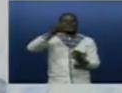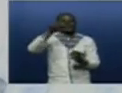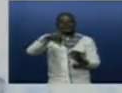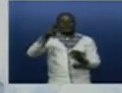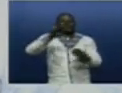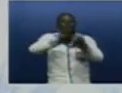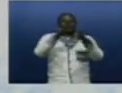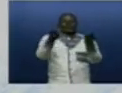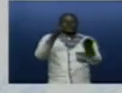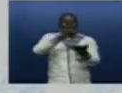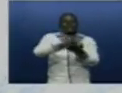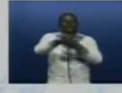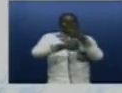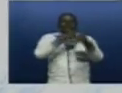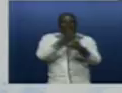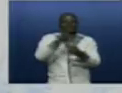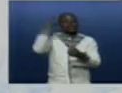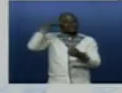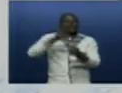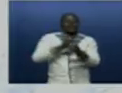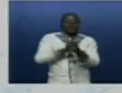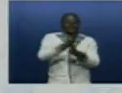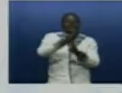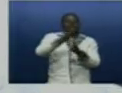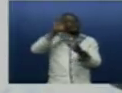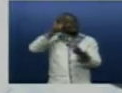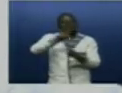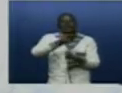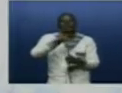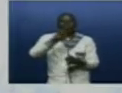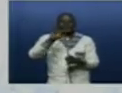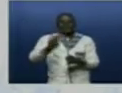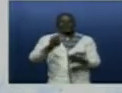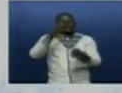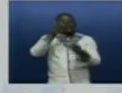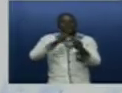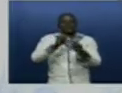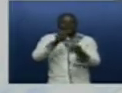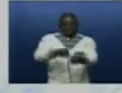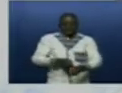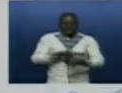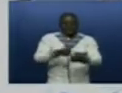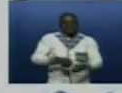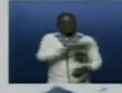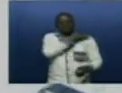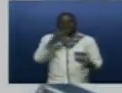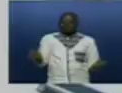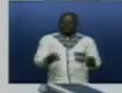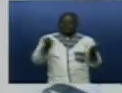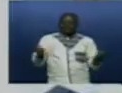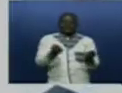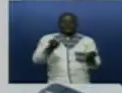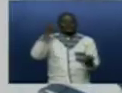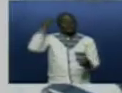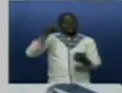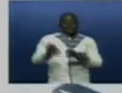qui a également des filières dans les métiers des mines et dans le métier de l'agriculture et de l'élevage. Il est prévu de réaliser un